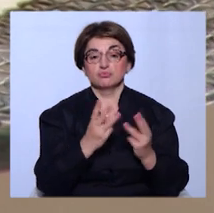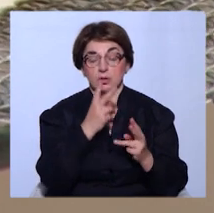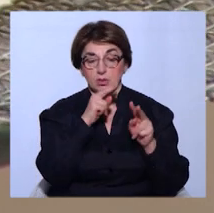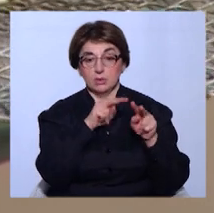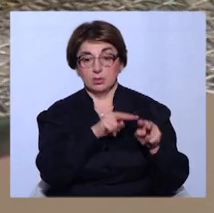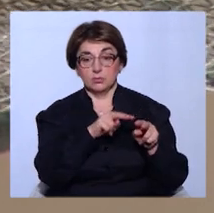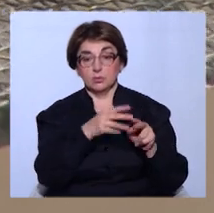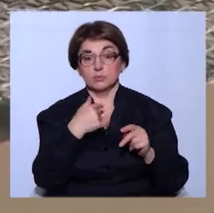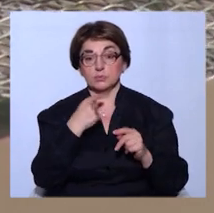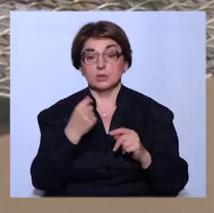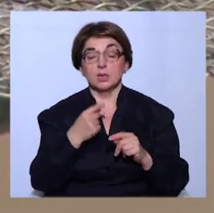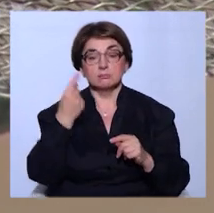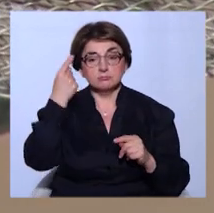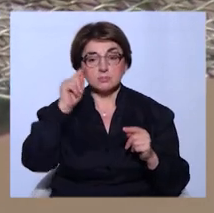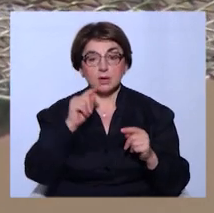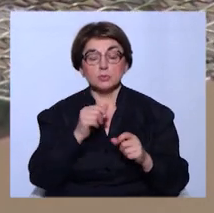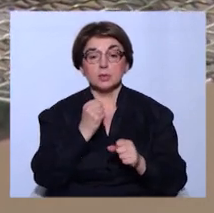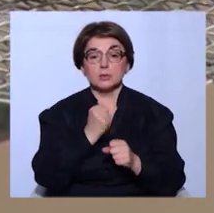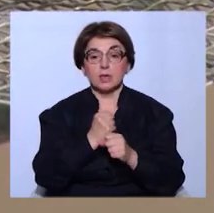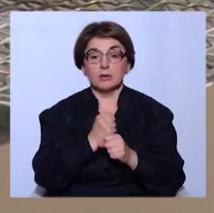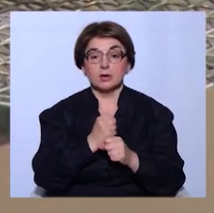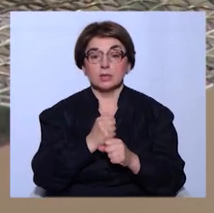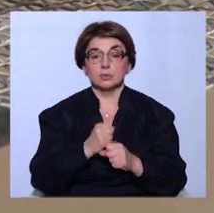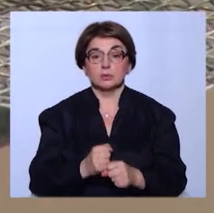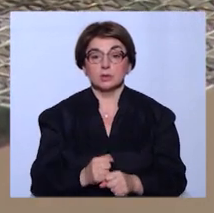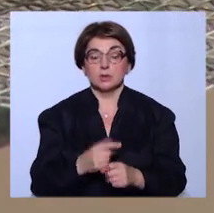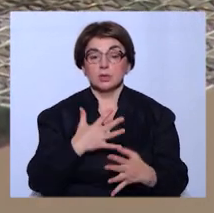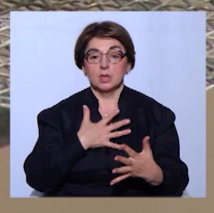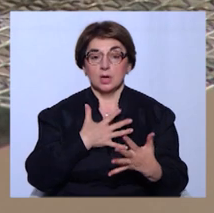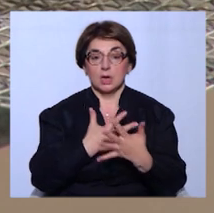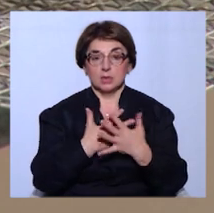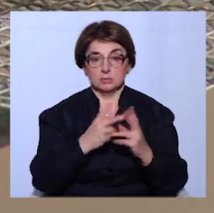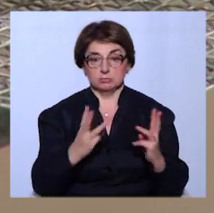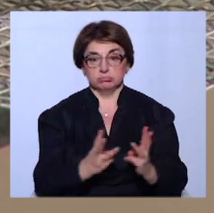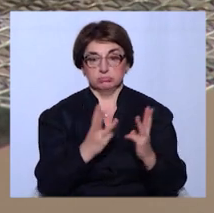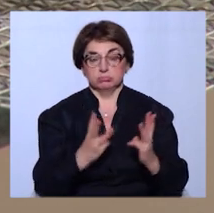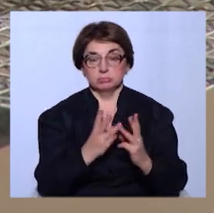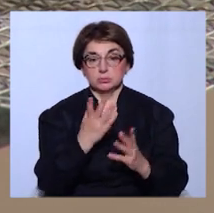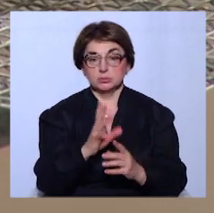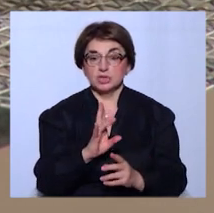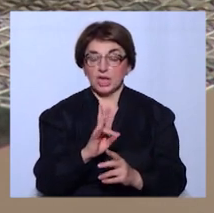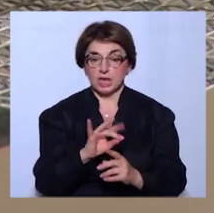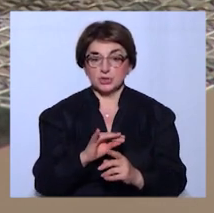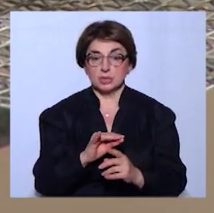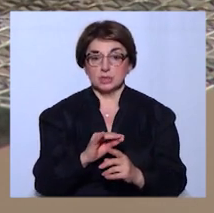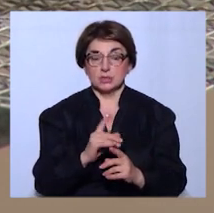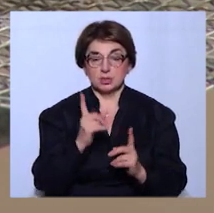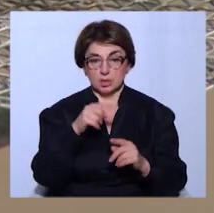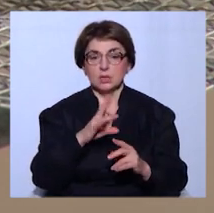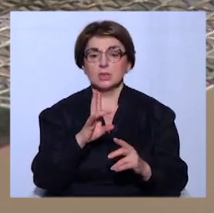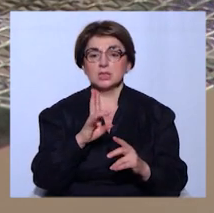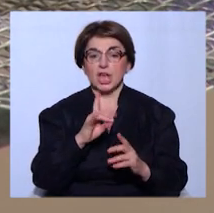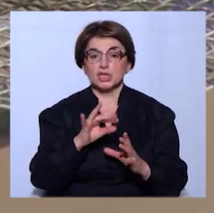ამოცანებით გავაგრძელოთ და გავაკეთოთ. აქტიურად იწვის ნახშირი. ნახშირი იცით, რომ ნახშირბადის შემცველია.